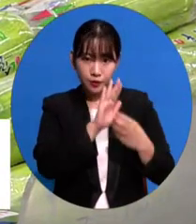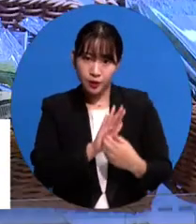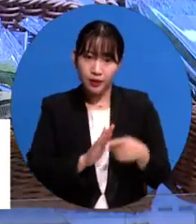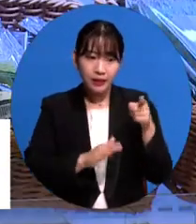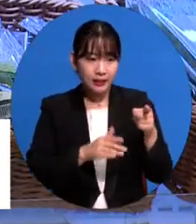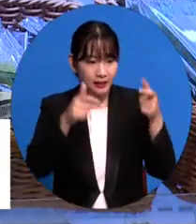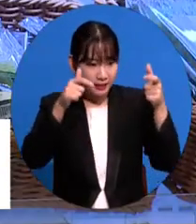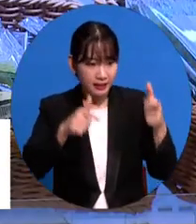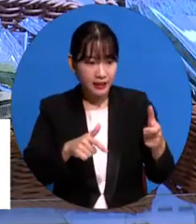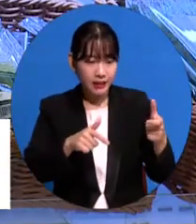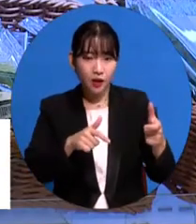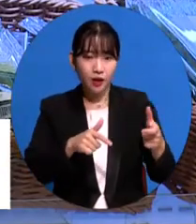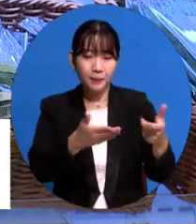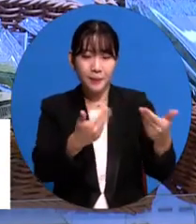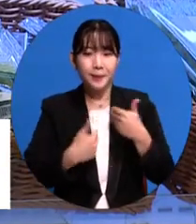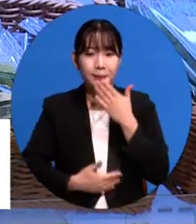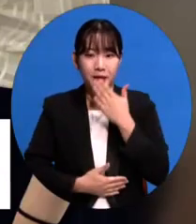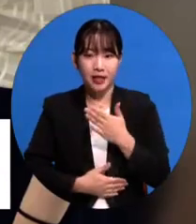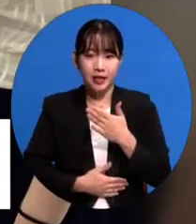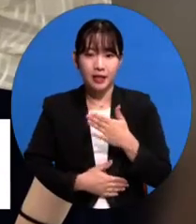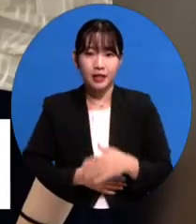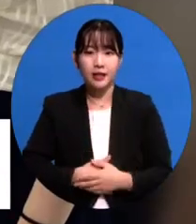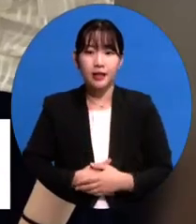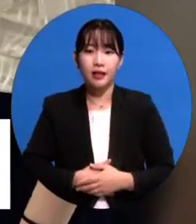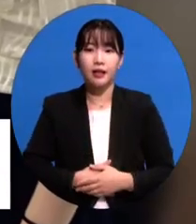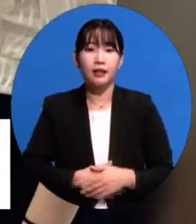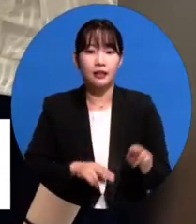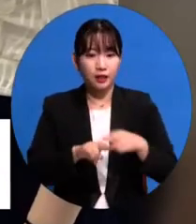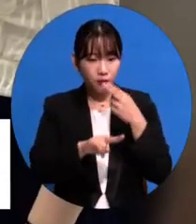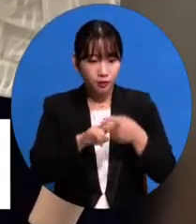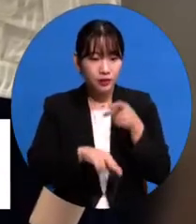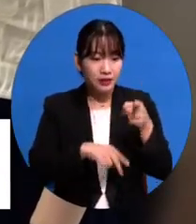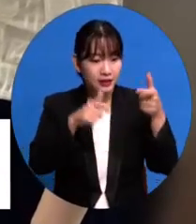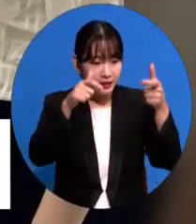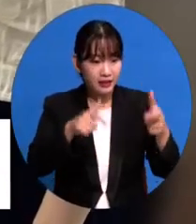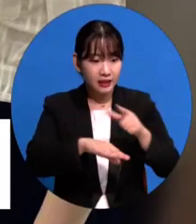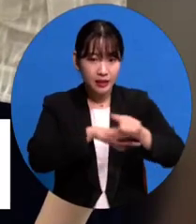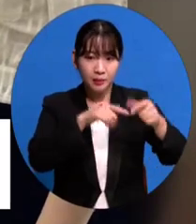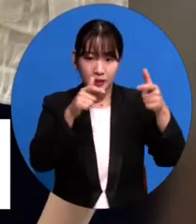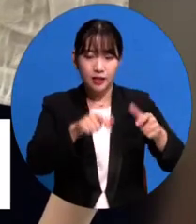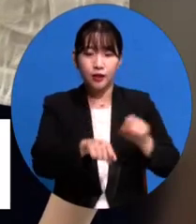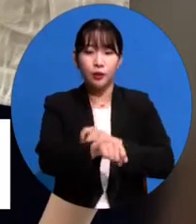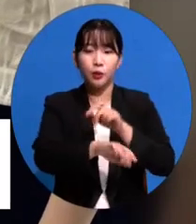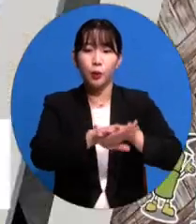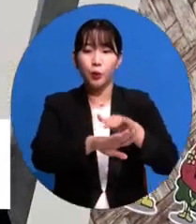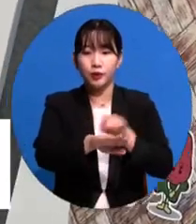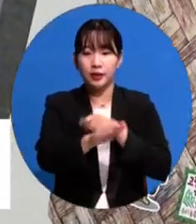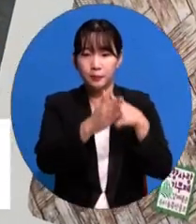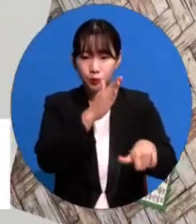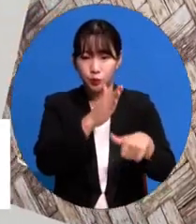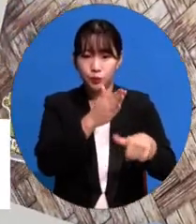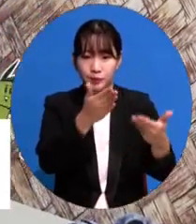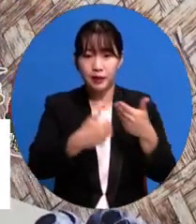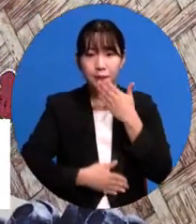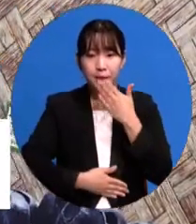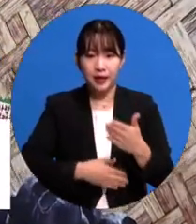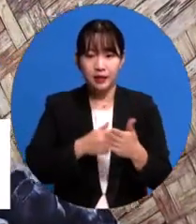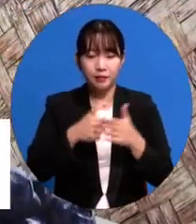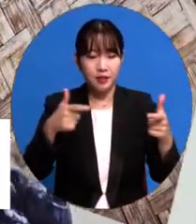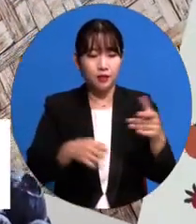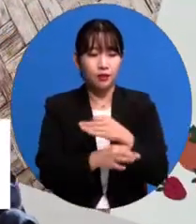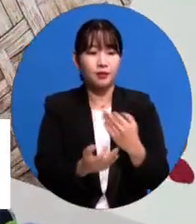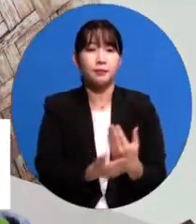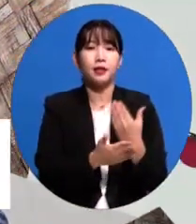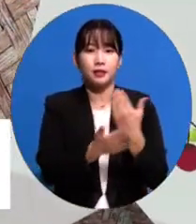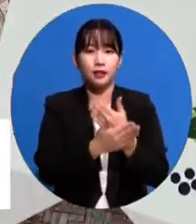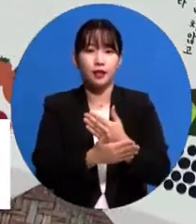해당 지자체로부터 받을 수 있습니다. 답례품은 해당 지자체의 농특산품으로만 할 수 있기 때문에 지역경제